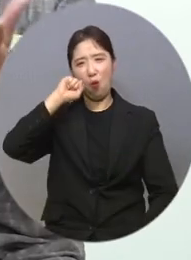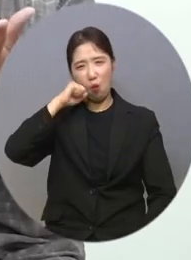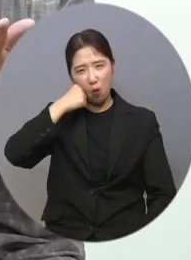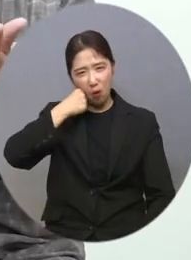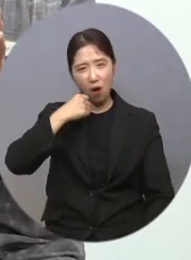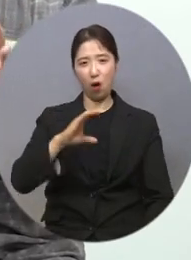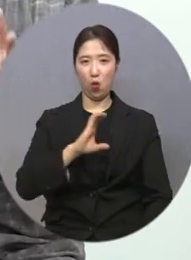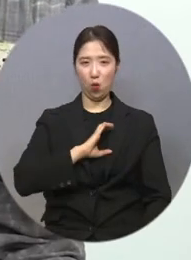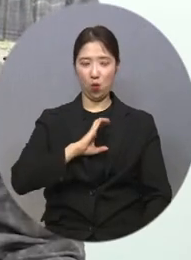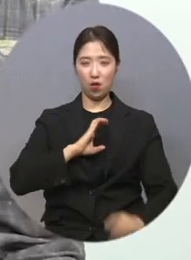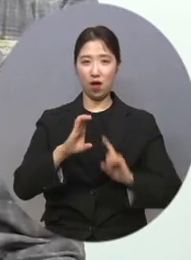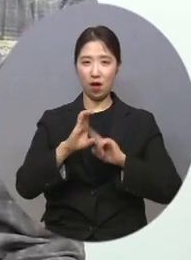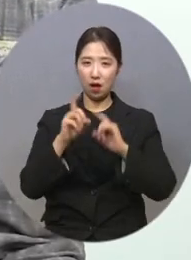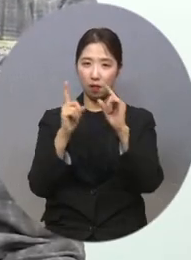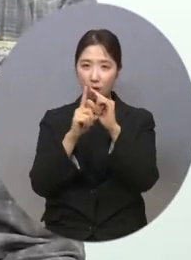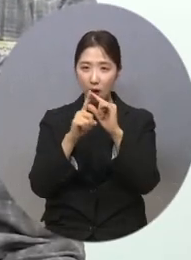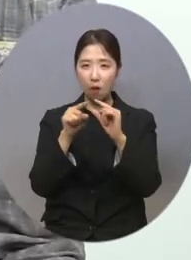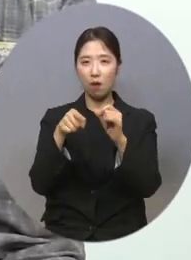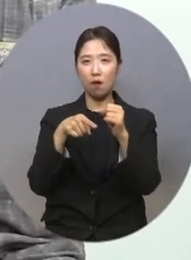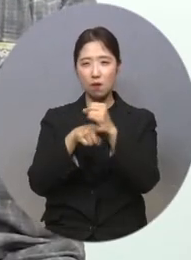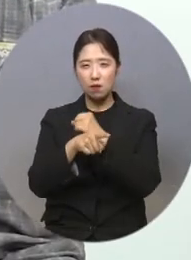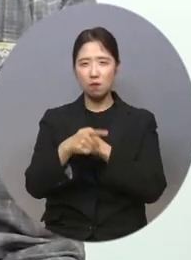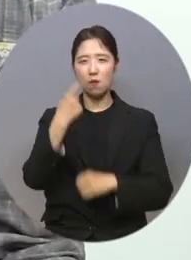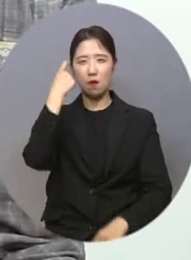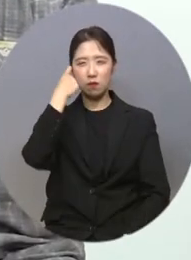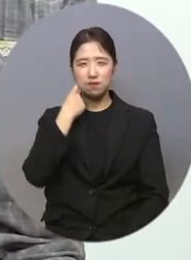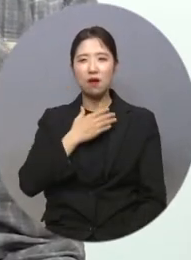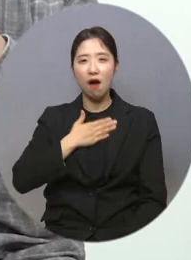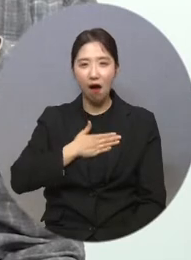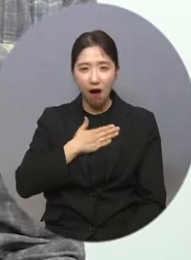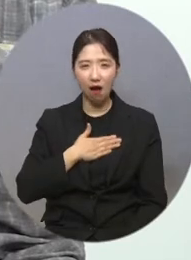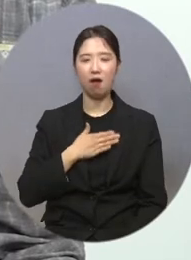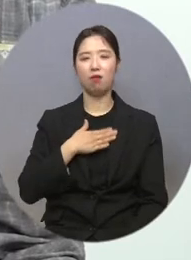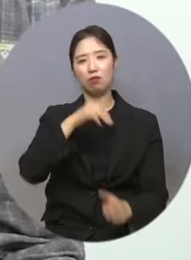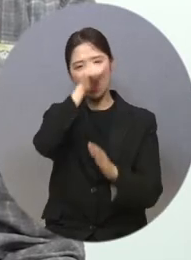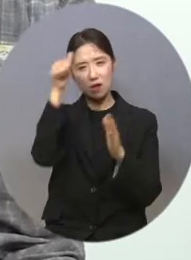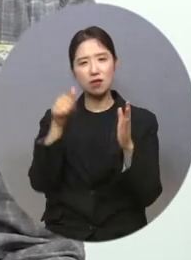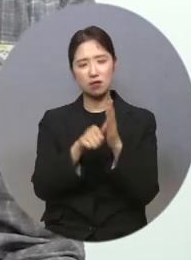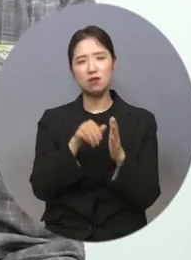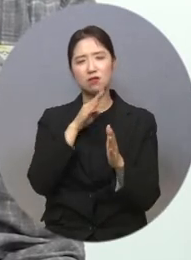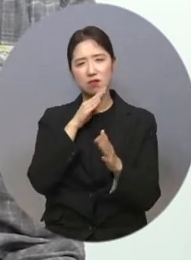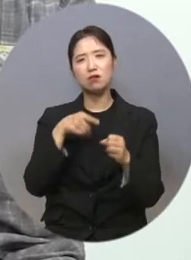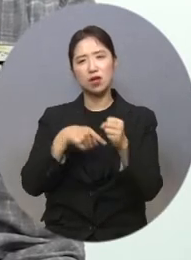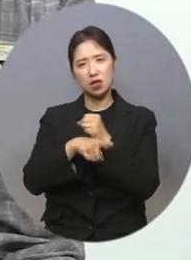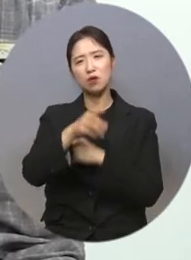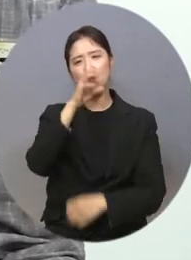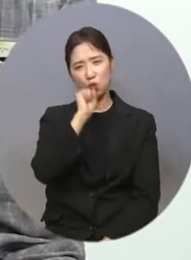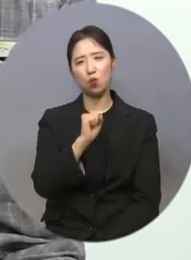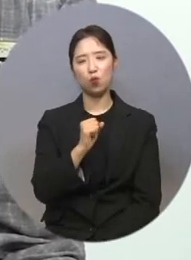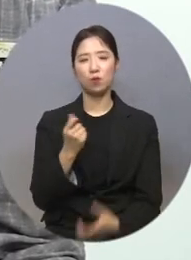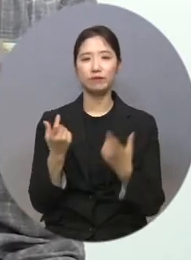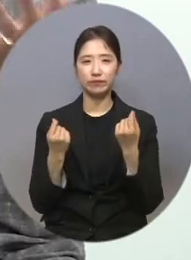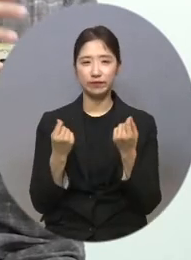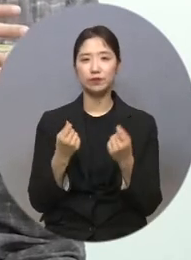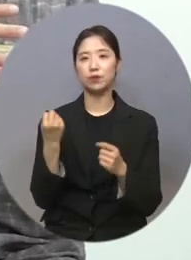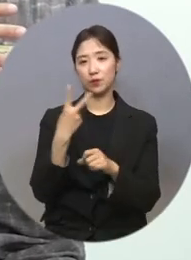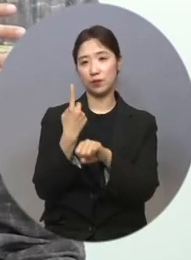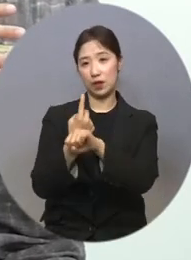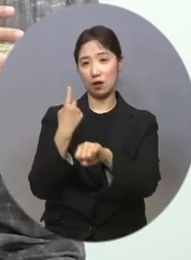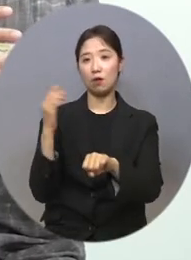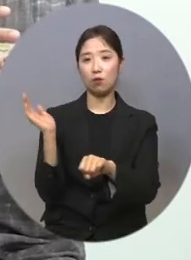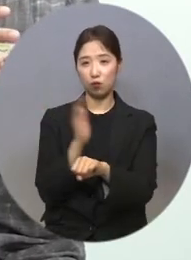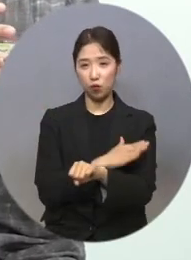주어진 어떤 정체성 그거 자체만으로도 굉장히 저한테는 좀 저의 인생에서 의미가 있었고 그리고 작년부터